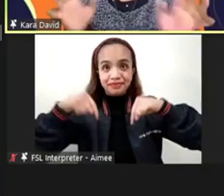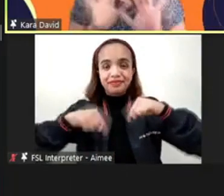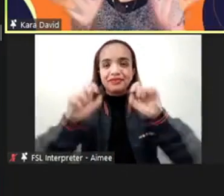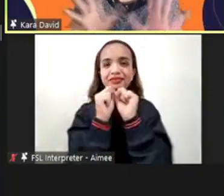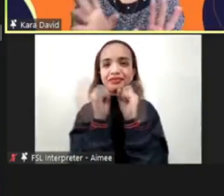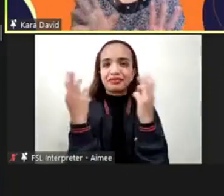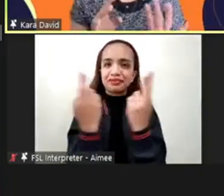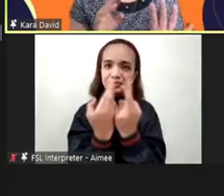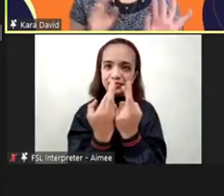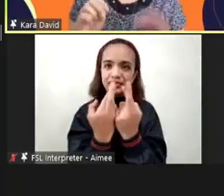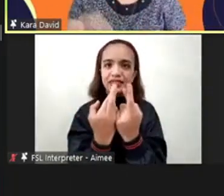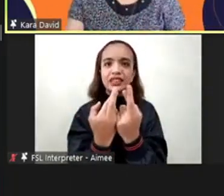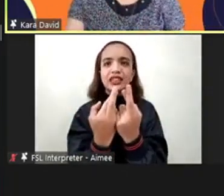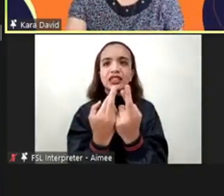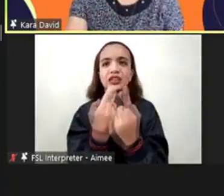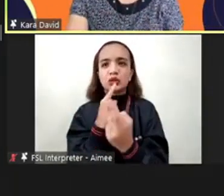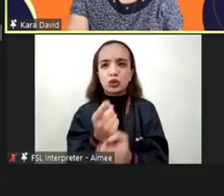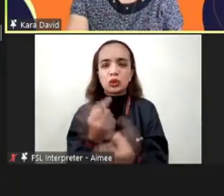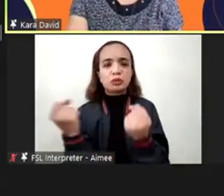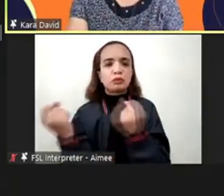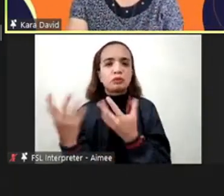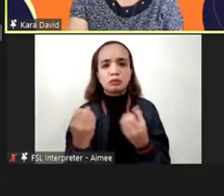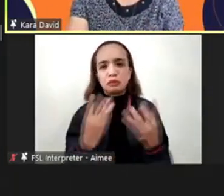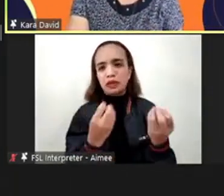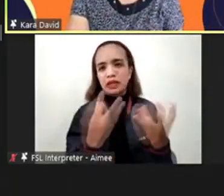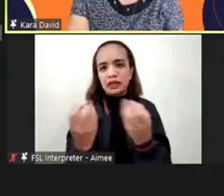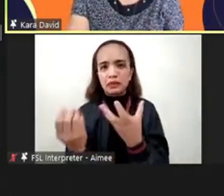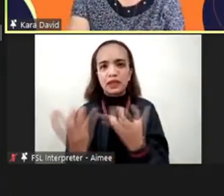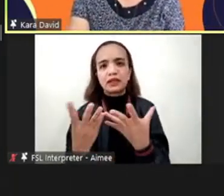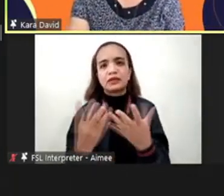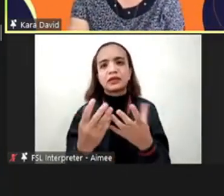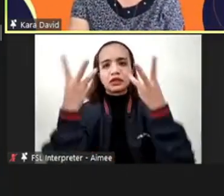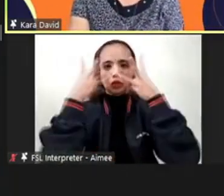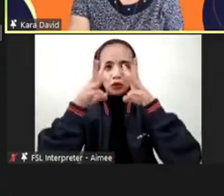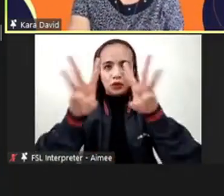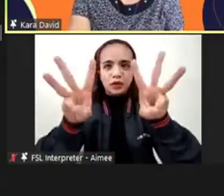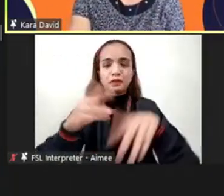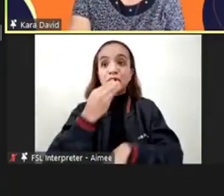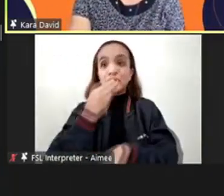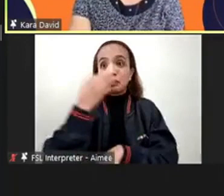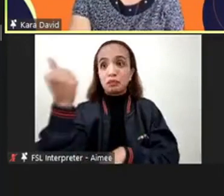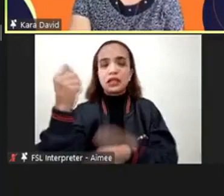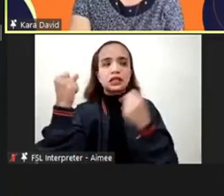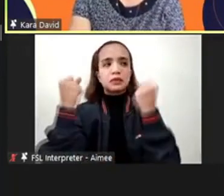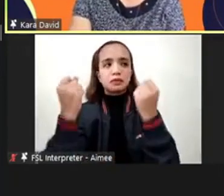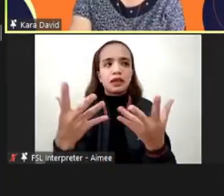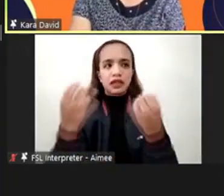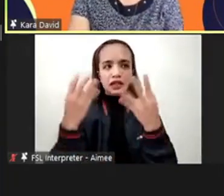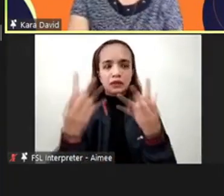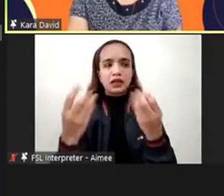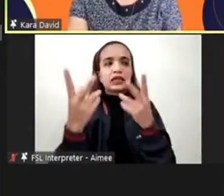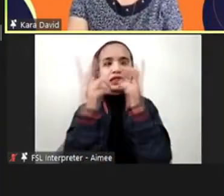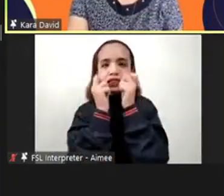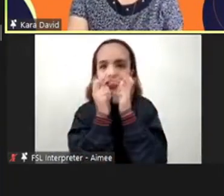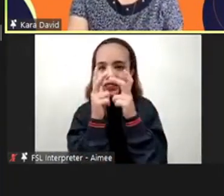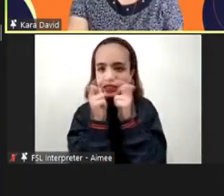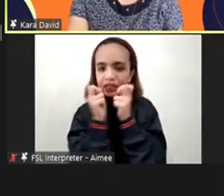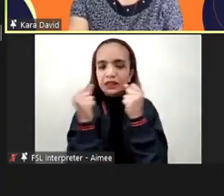ito, nako, dadami pa yung ating viewers. Mas maganda kapag marami pong makikinig,